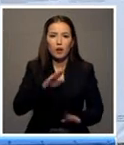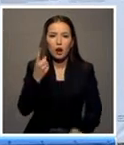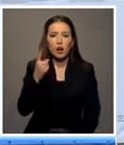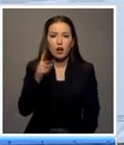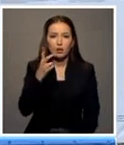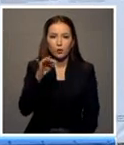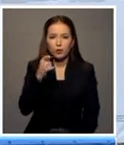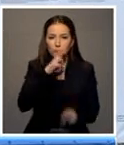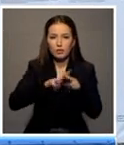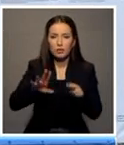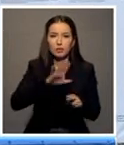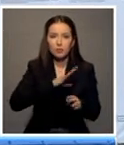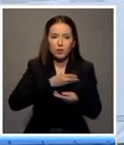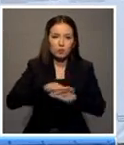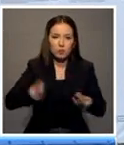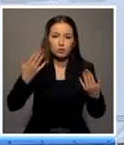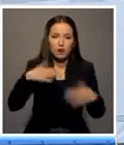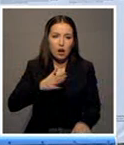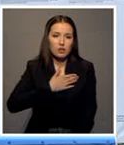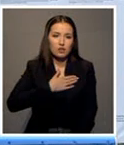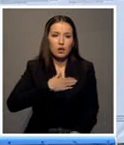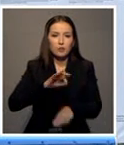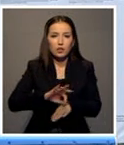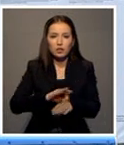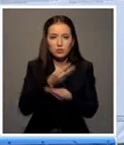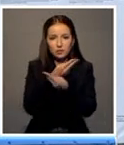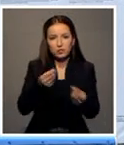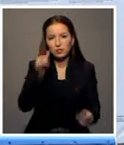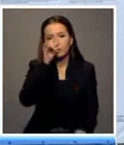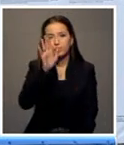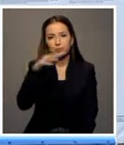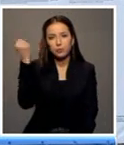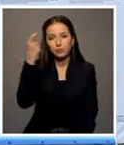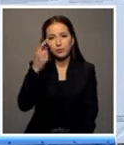жарасы әлдеқашан жазылған, бірақ жан жарасы ешқашан жазылмаса анық.